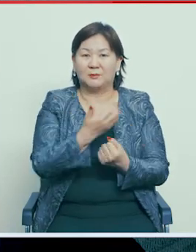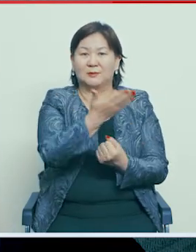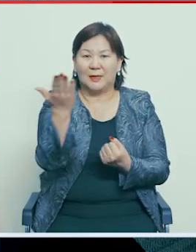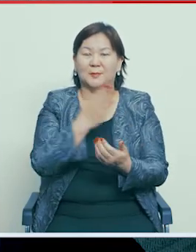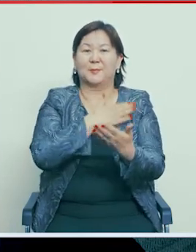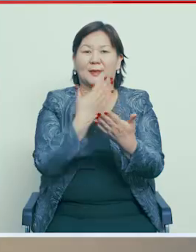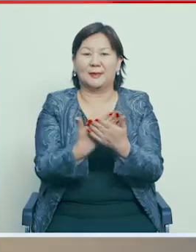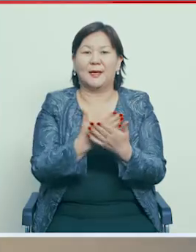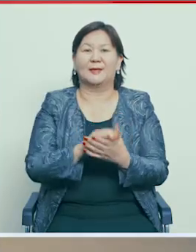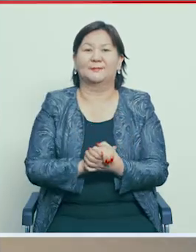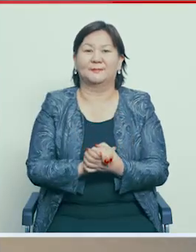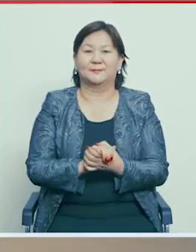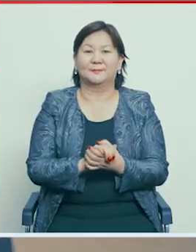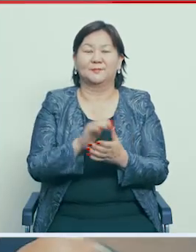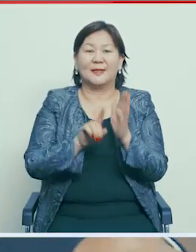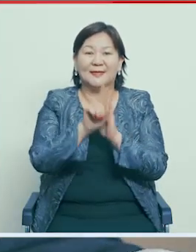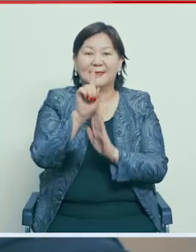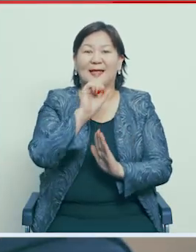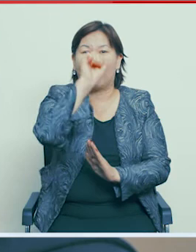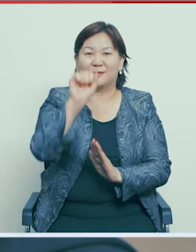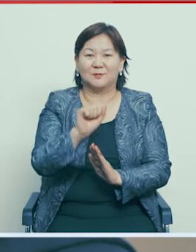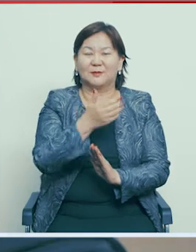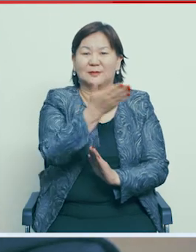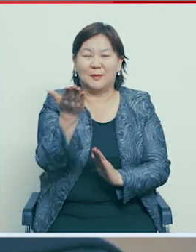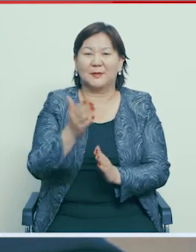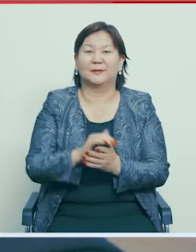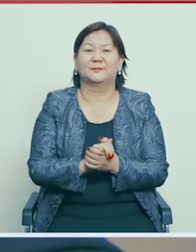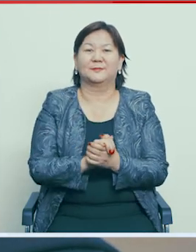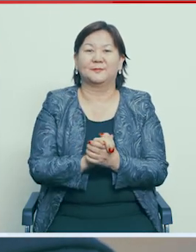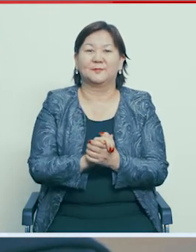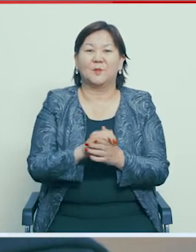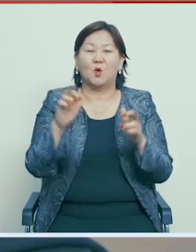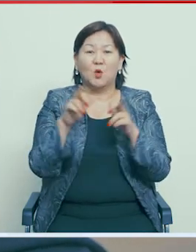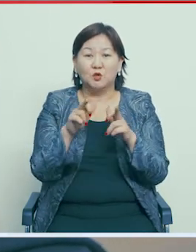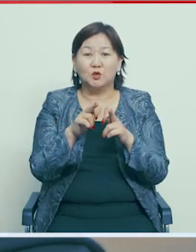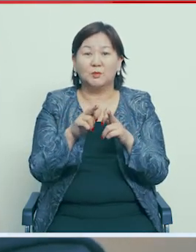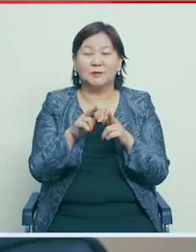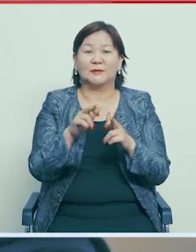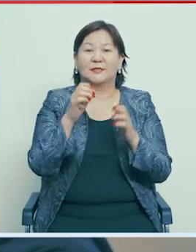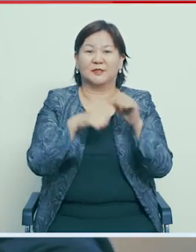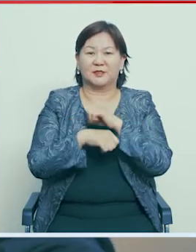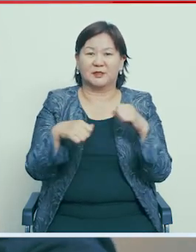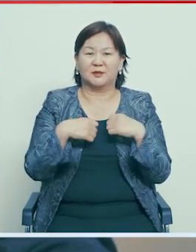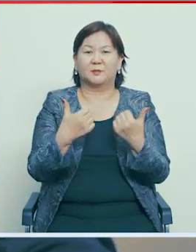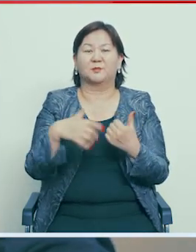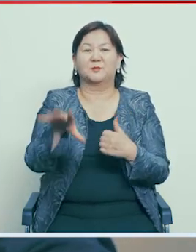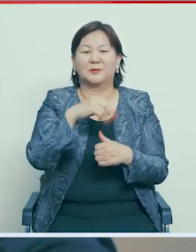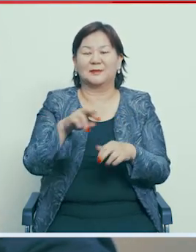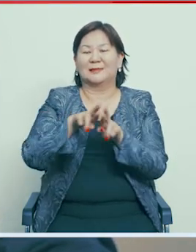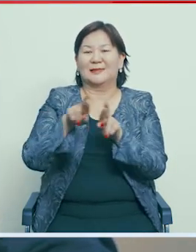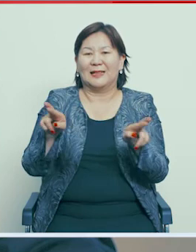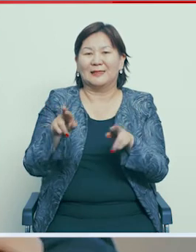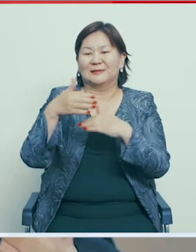маш их баярлалаа. Тэгээ эхний асуултаа би та бүхэнд тавья. Хөгжлийн бэрхшээлтэй иргэнгээд хэдийгээр бид нэг